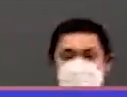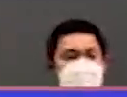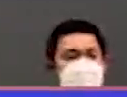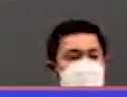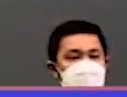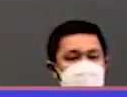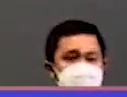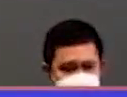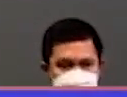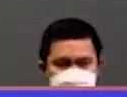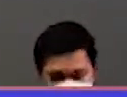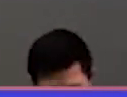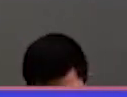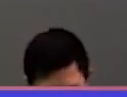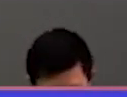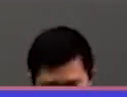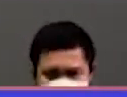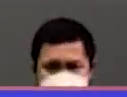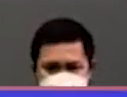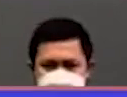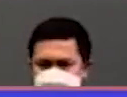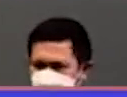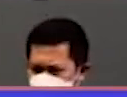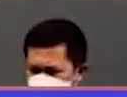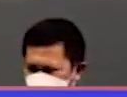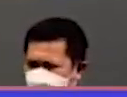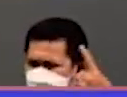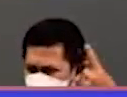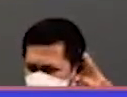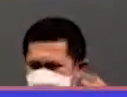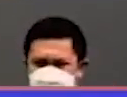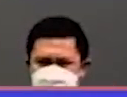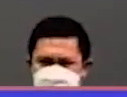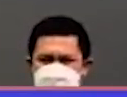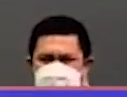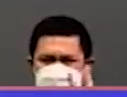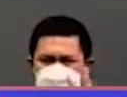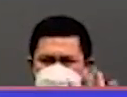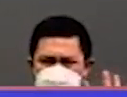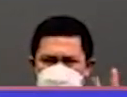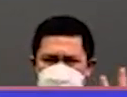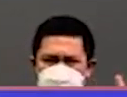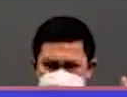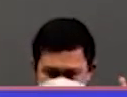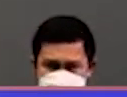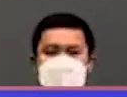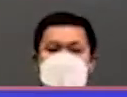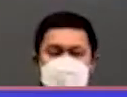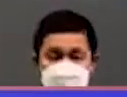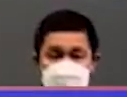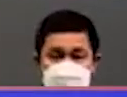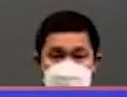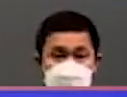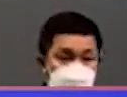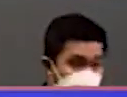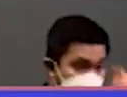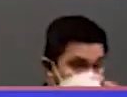ปหลังจากออกบัตรใหม่นะคะออกบัตรเดิมเนี่ยใช้ฐานข้อมูลเส้นความยากจนเดิมนะคะของ